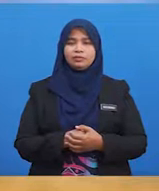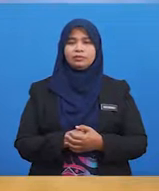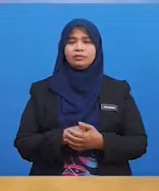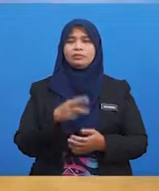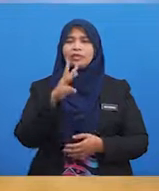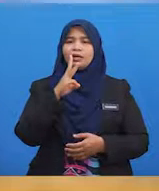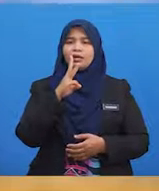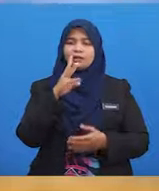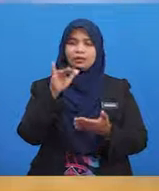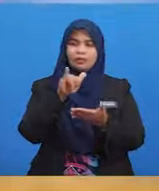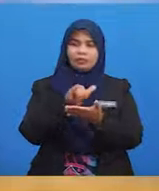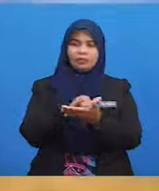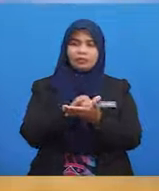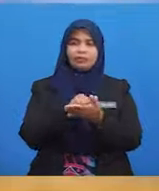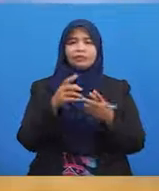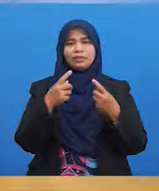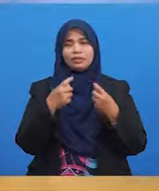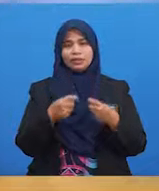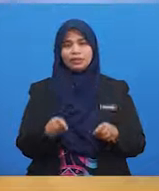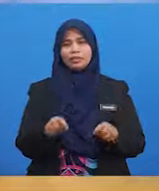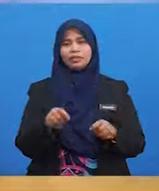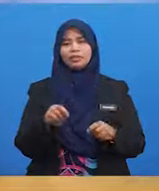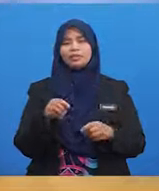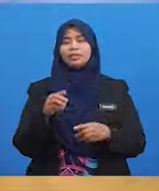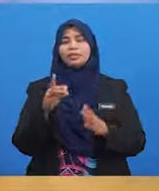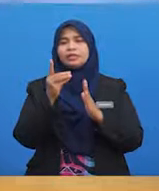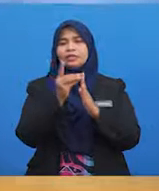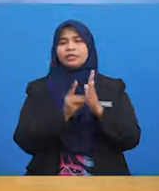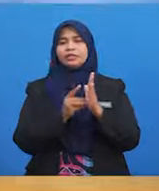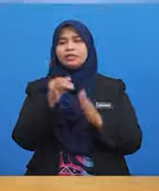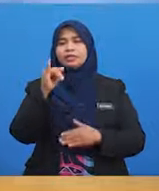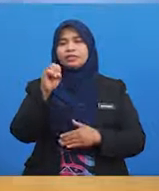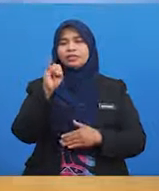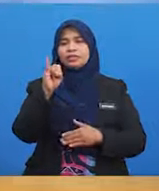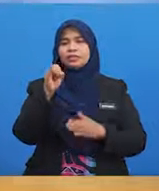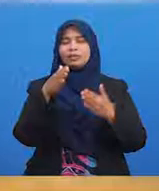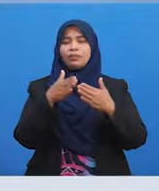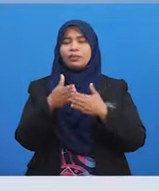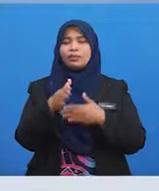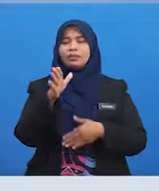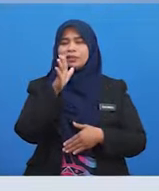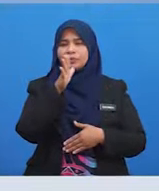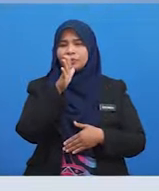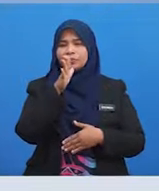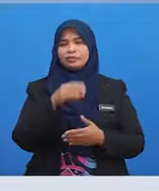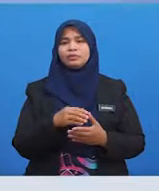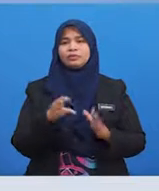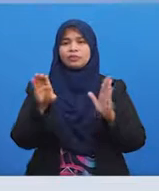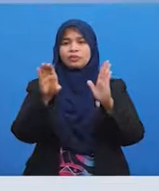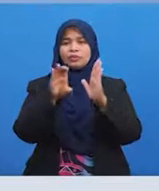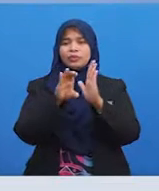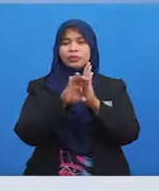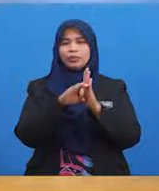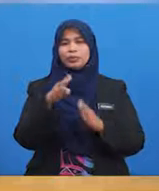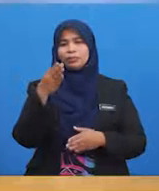Air itu telah diisi oleh ibu. Contoh